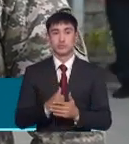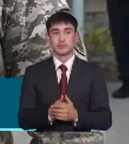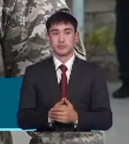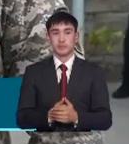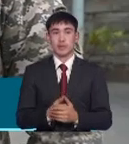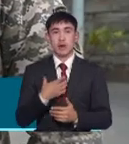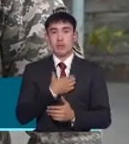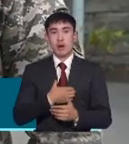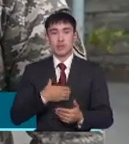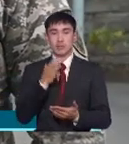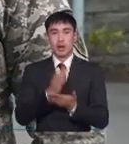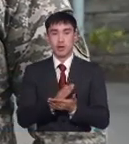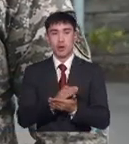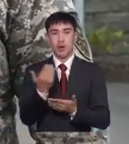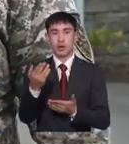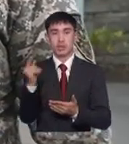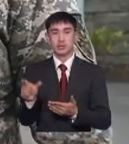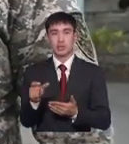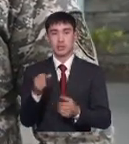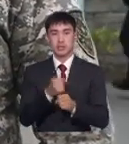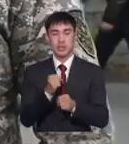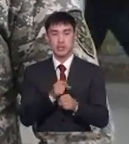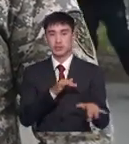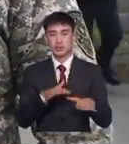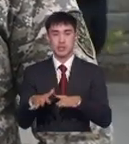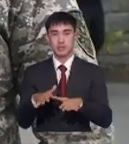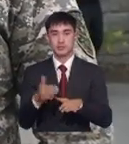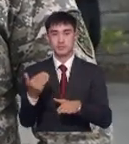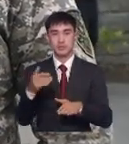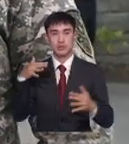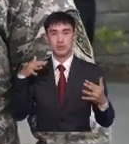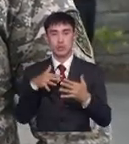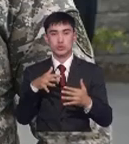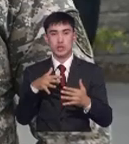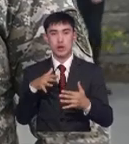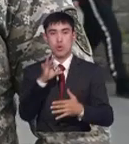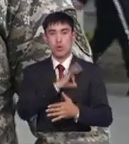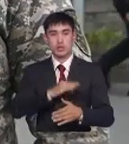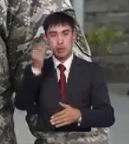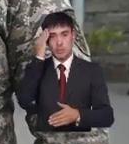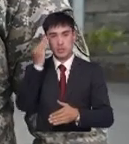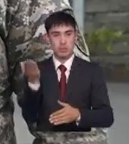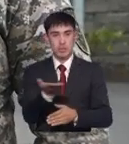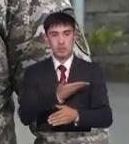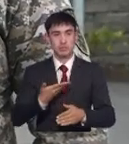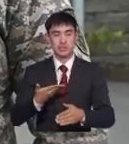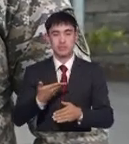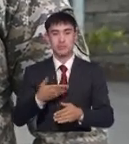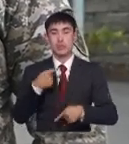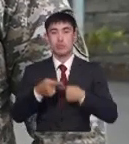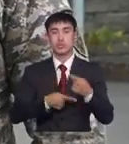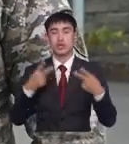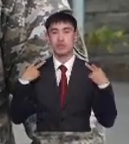өзінің маңызы бар, өйткені оқушының істеген істері соғыста қолданған тәсілдердің бәрі біздің